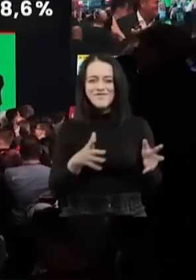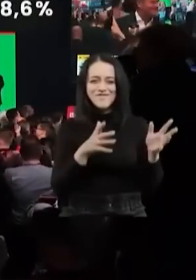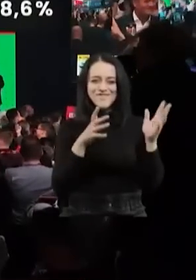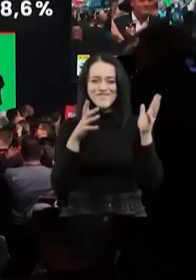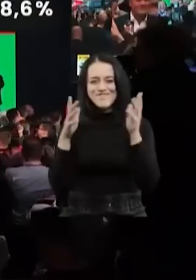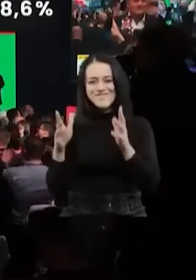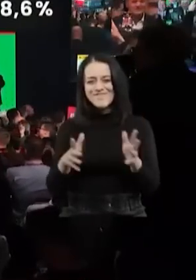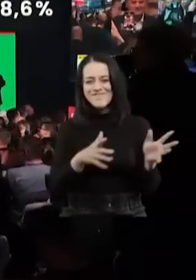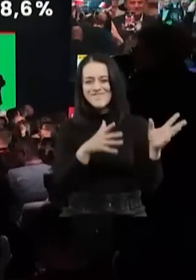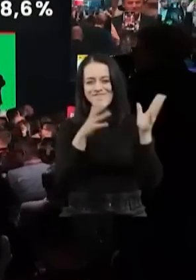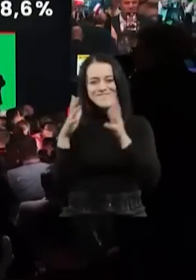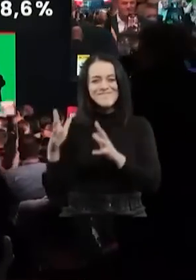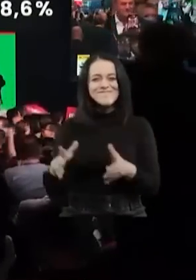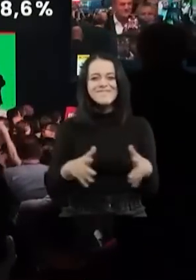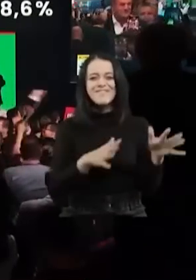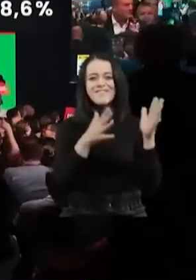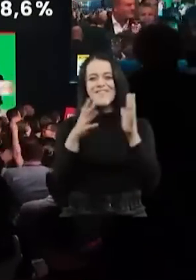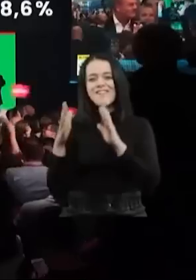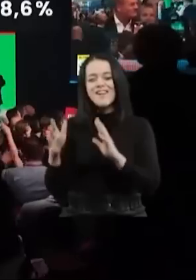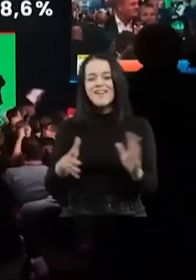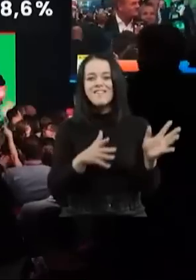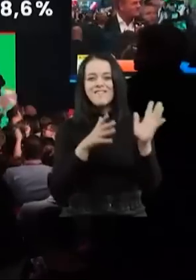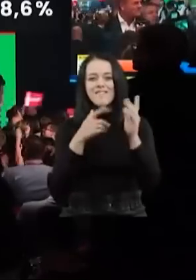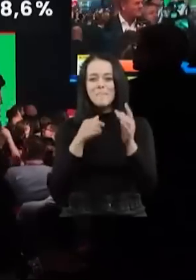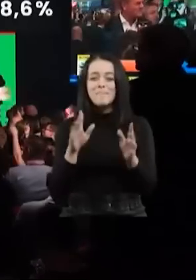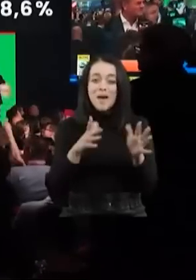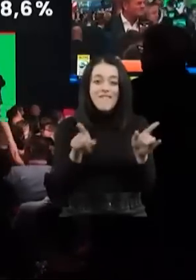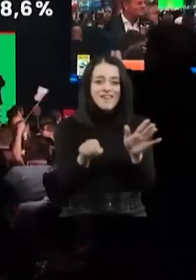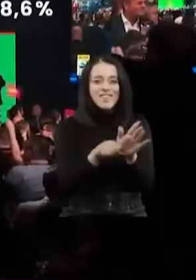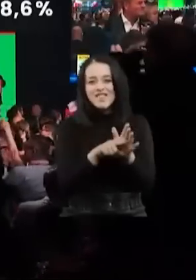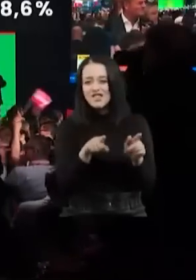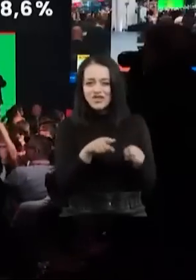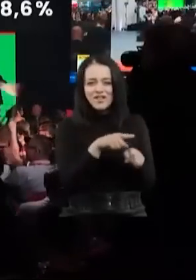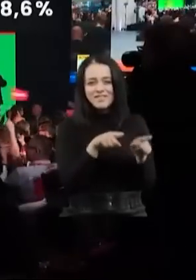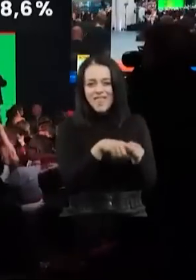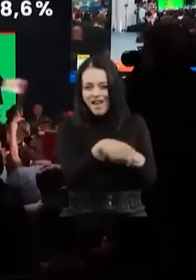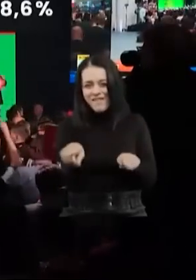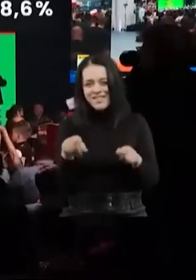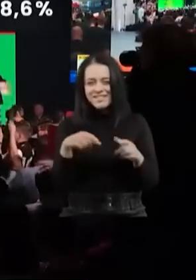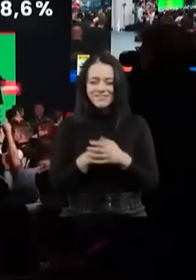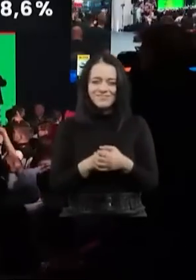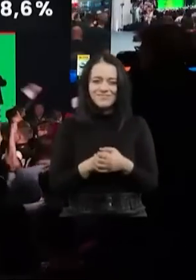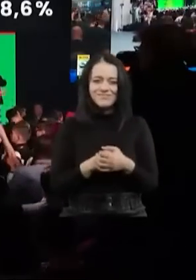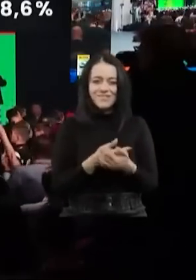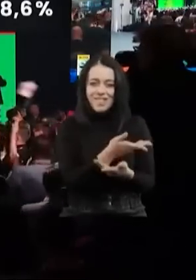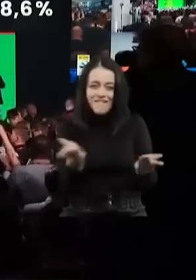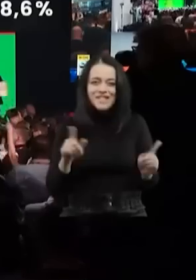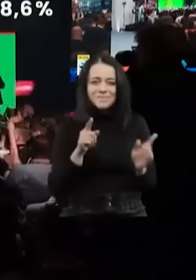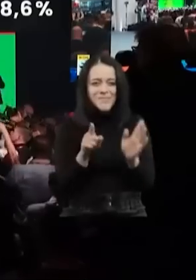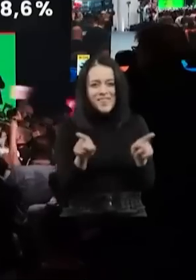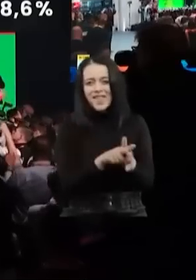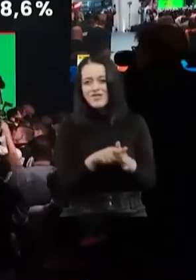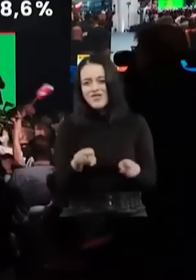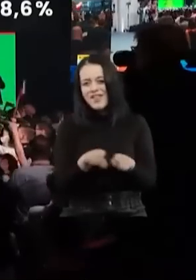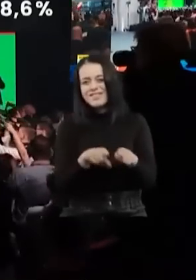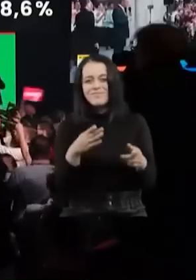rozwoju, z pułapki biedy także, w którą wpadła część Polaków po balcerowiczowskiej transformacji. I to jest przeogromny sukces